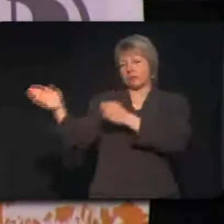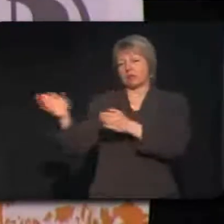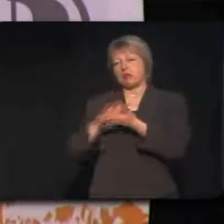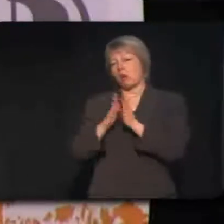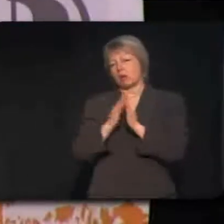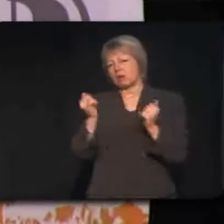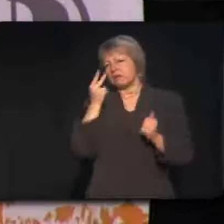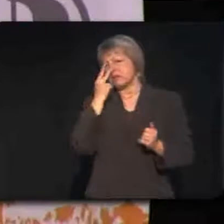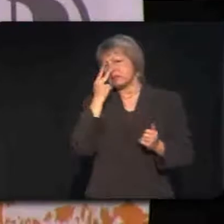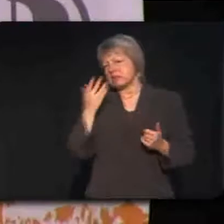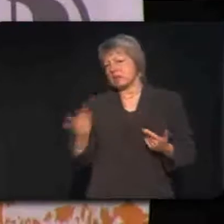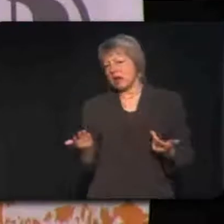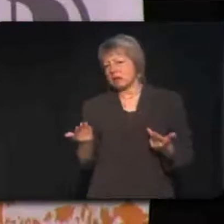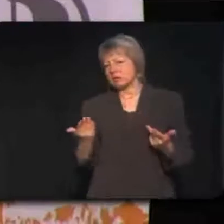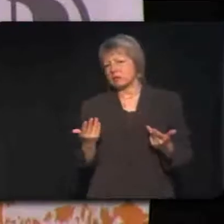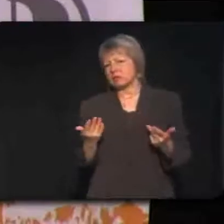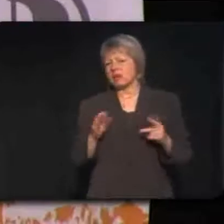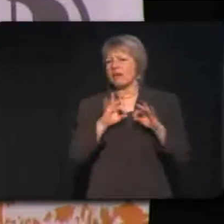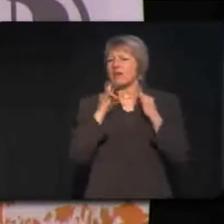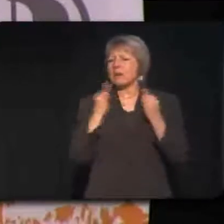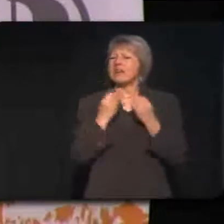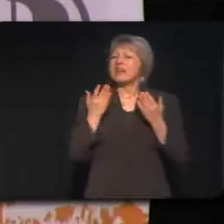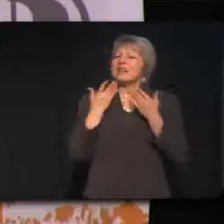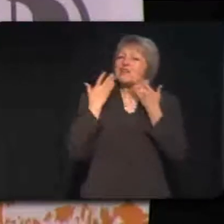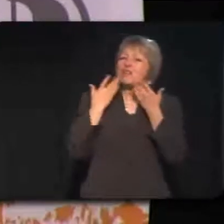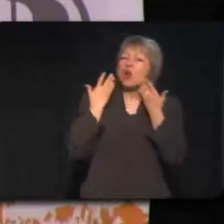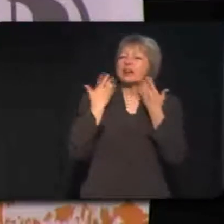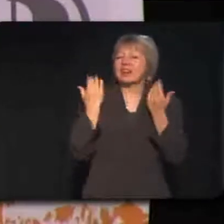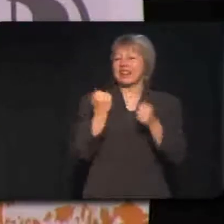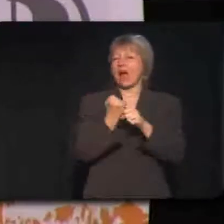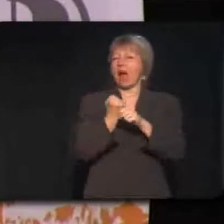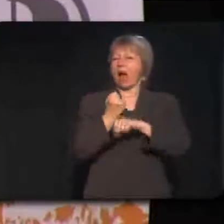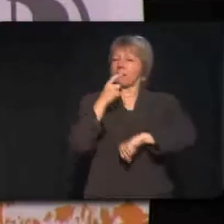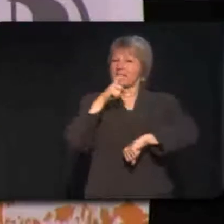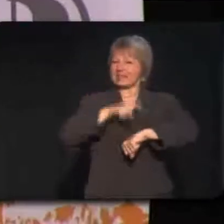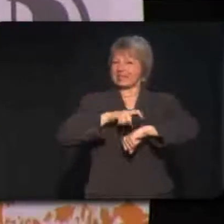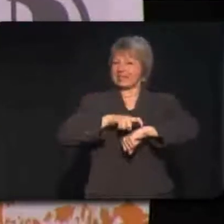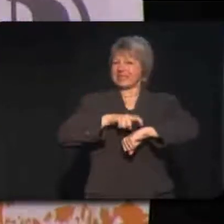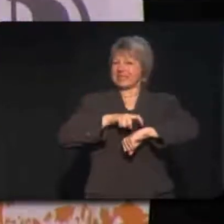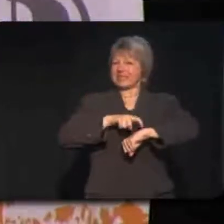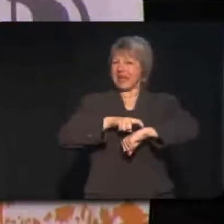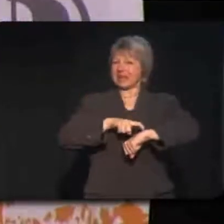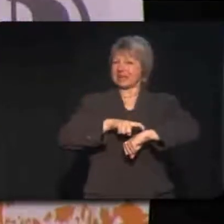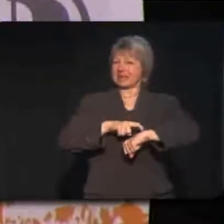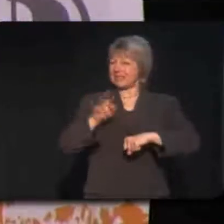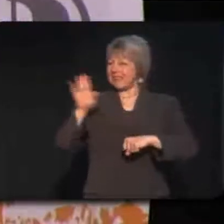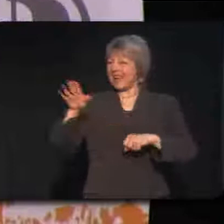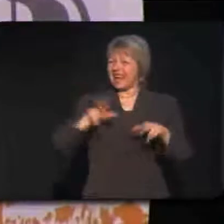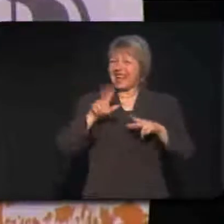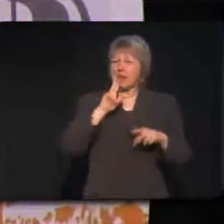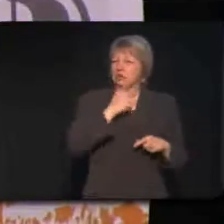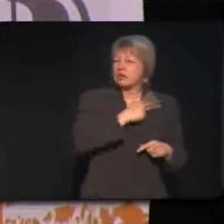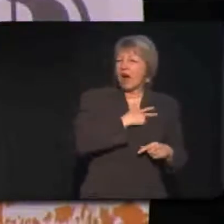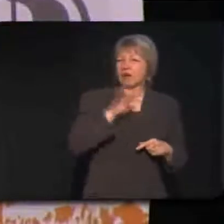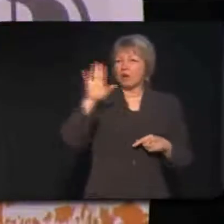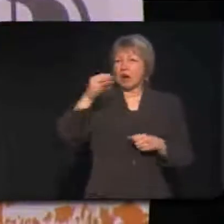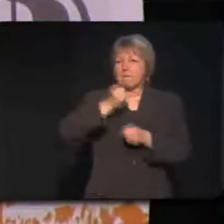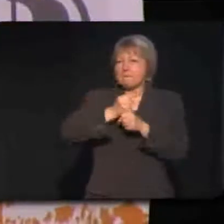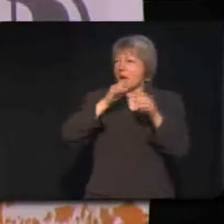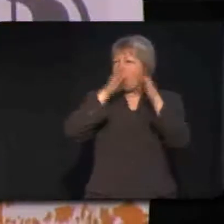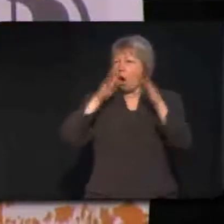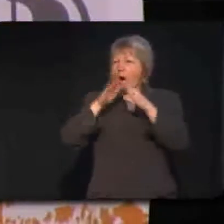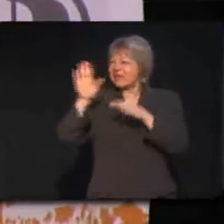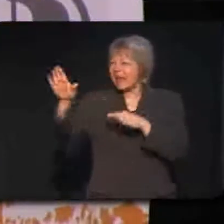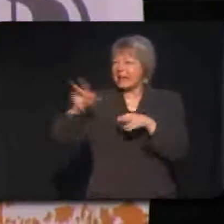erklären dass familienfreundliche Arbeitszeiten in ihrer Regierungsverantwortung in ihrem Behörden und in den Ministerien